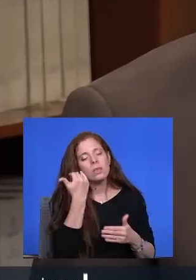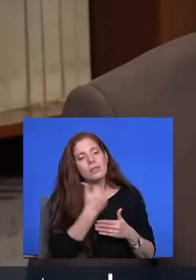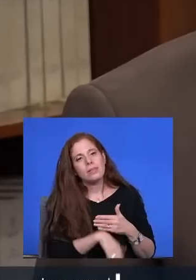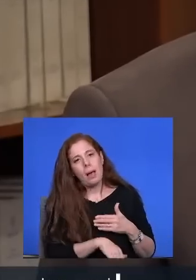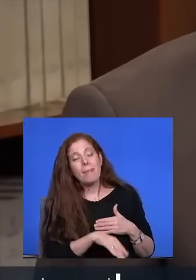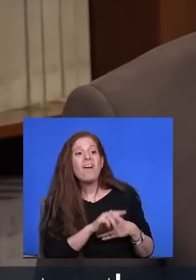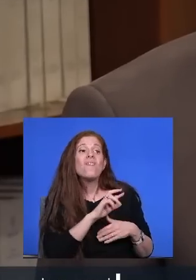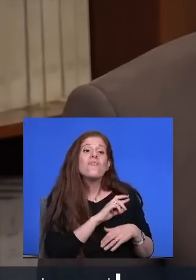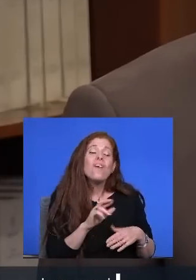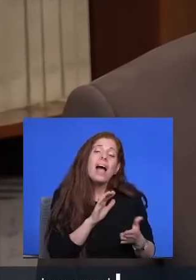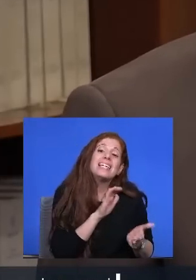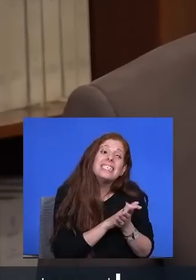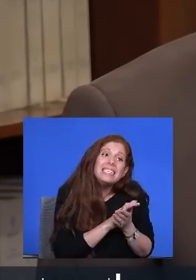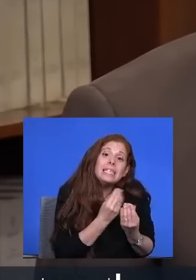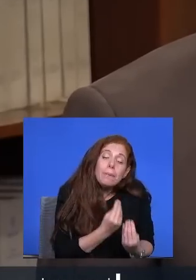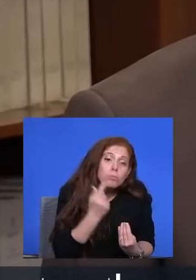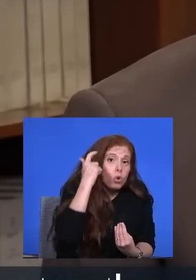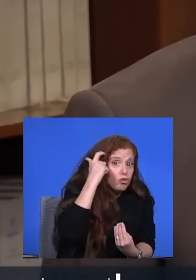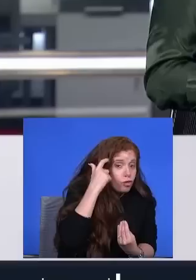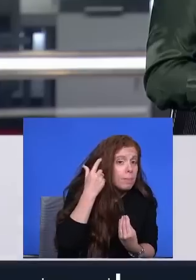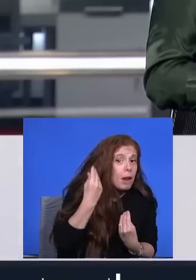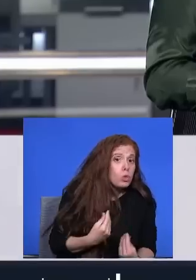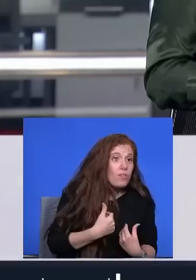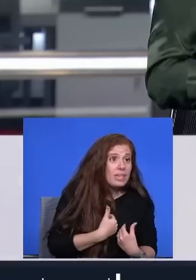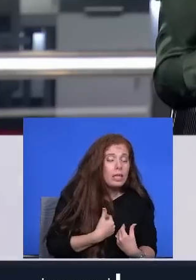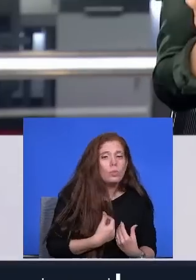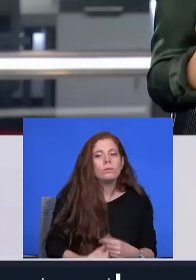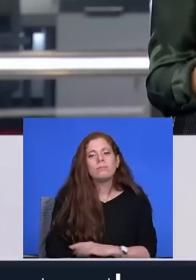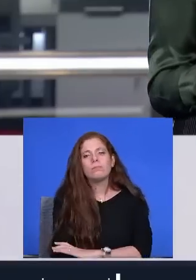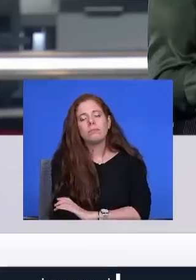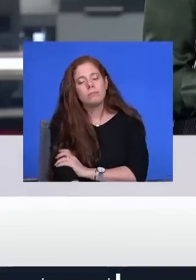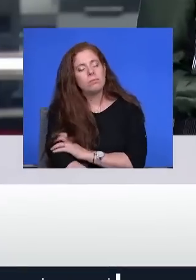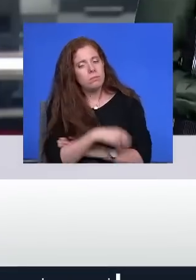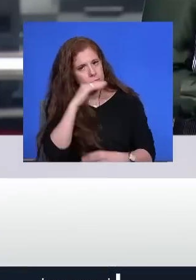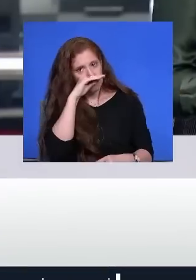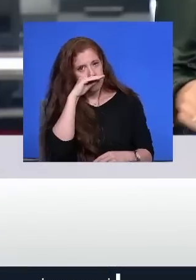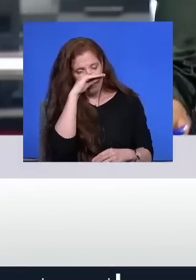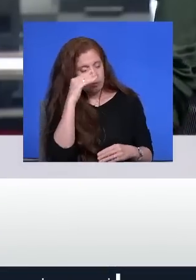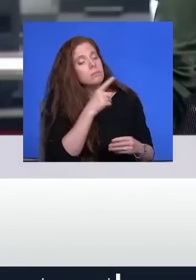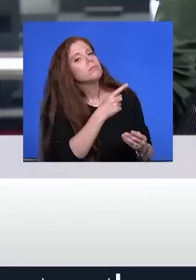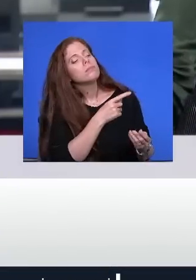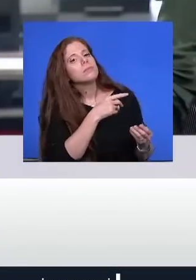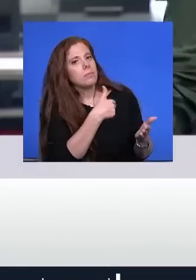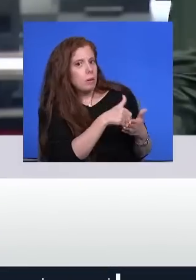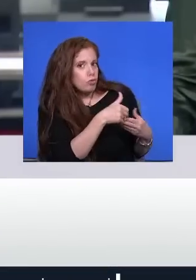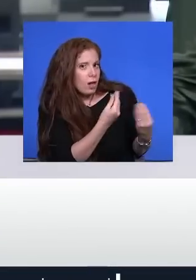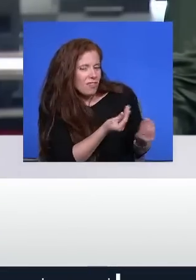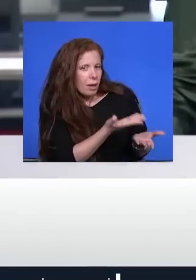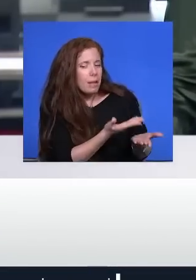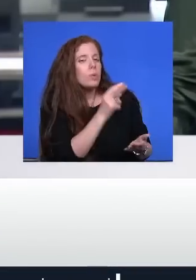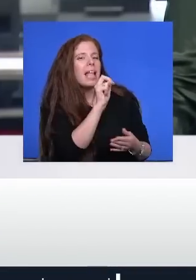ידידים חושבים על טובתנו כשהם אומרים זאת. בהמשך לדברים האלה, נתן גוטמן, אנחנו אליך